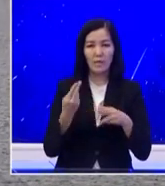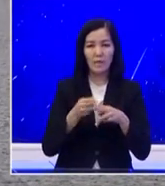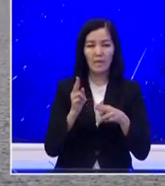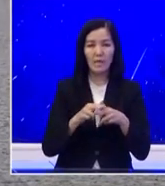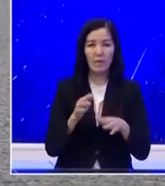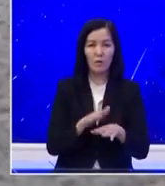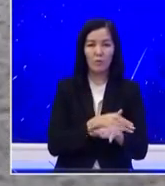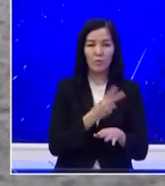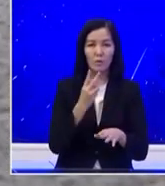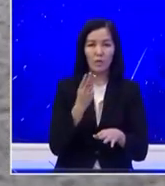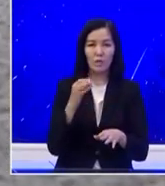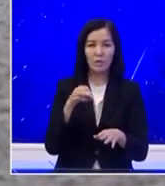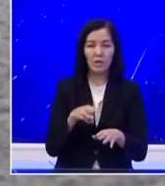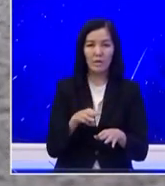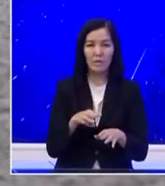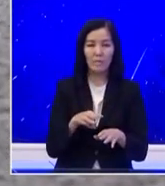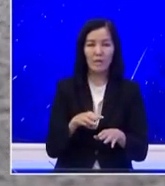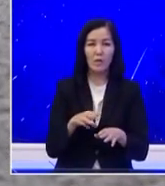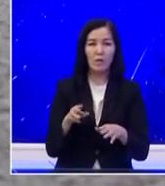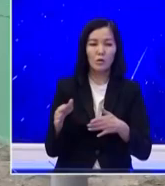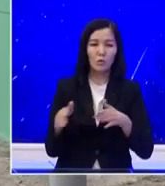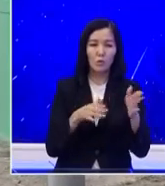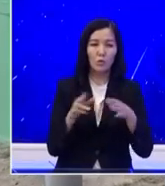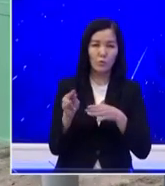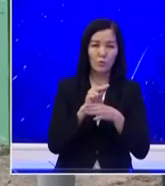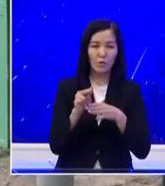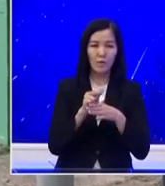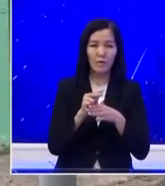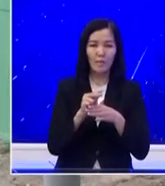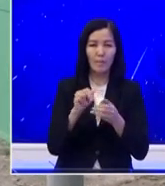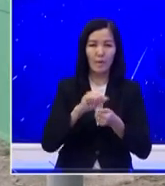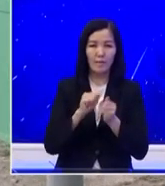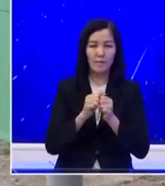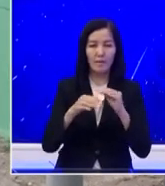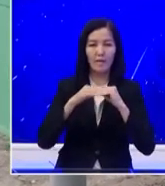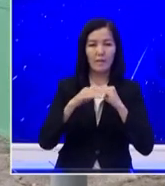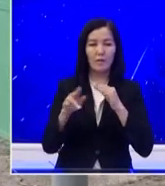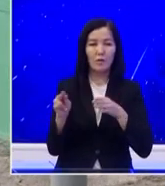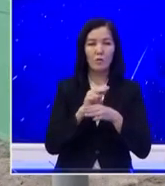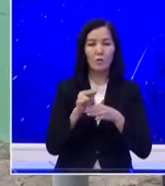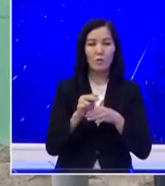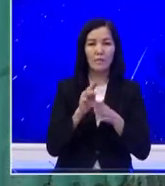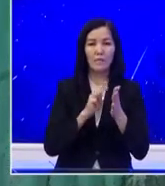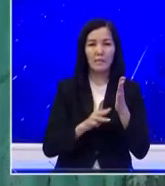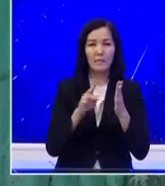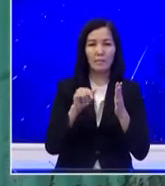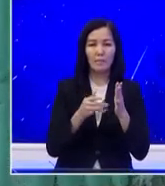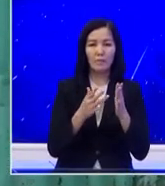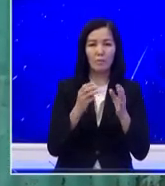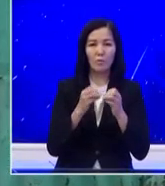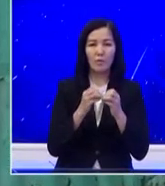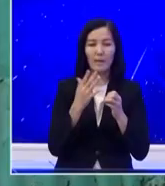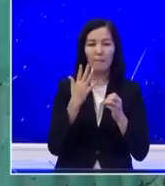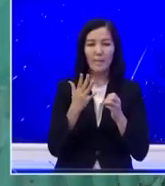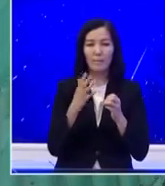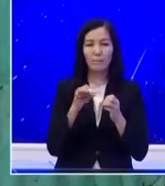даңғыл 2 шақырым. Желінген жолдың жиектері қалпына келтіріліп, асфальтталды. Жөндеуге қазынадан 85,5